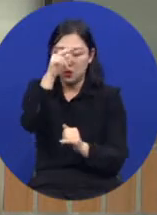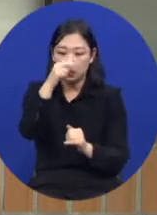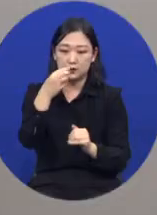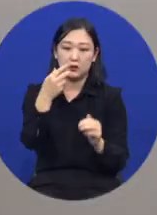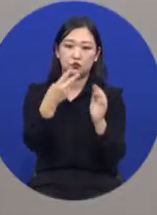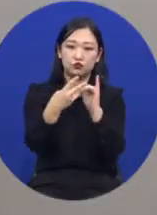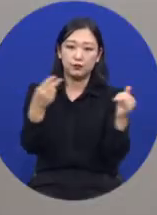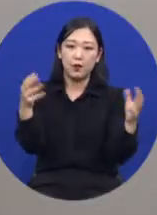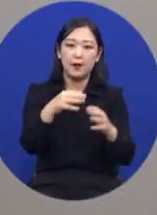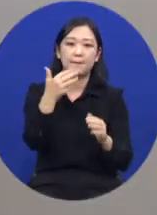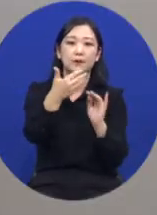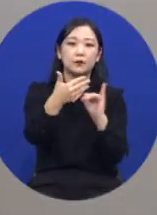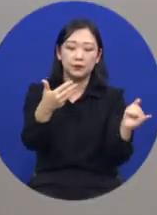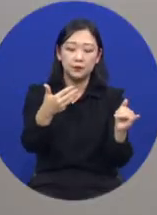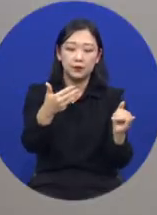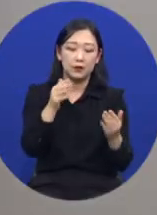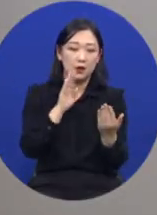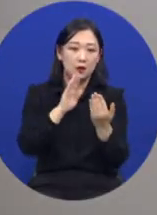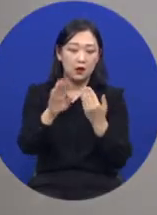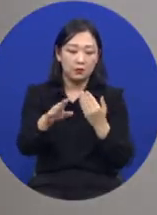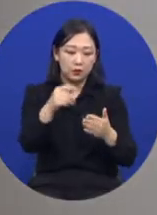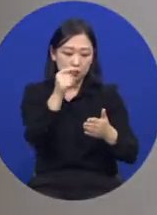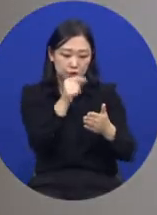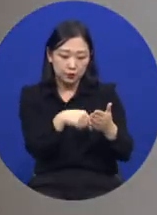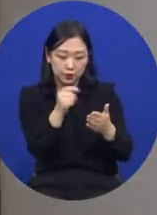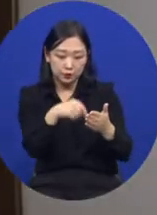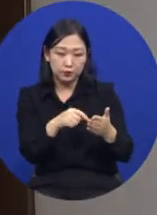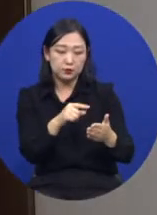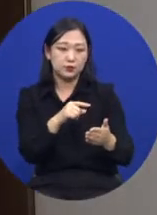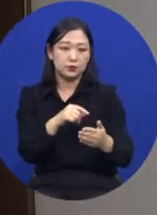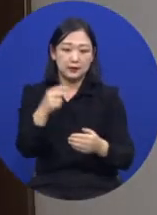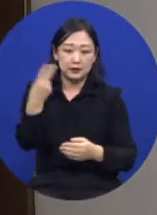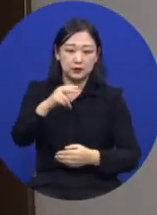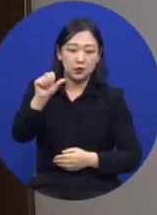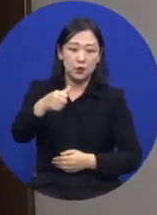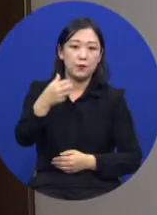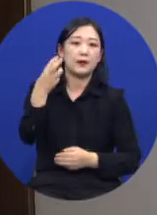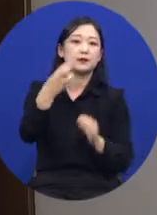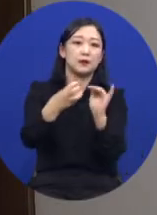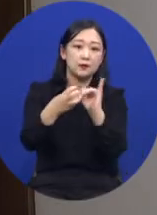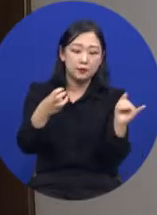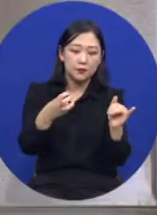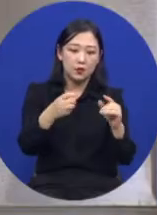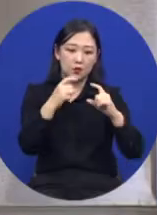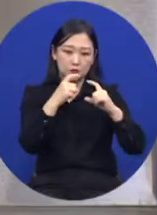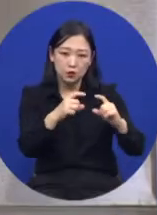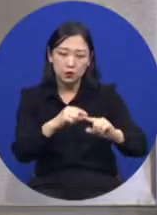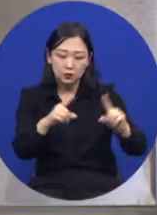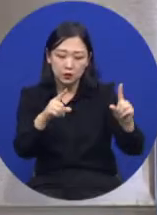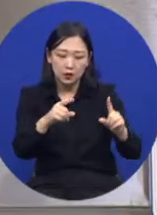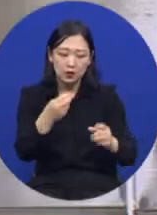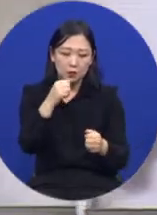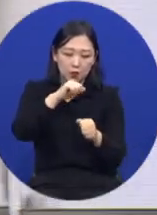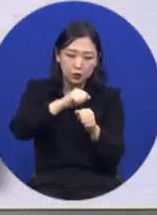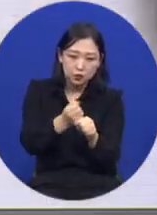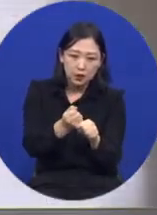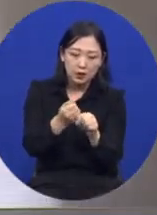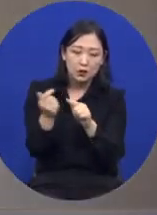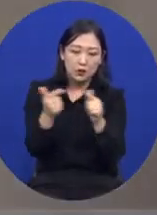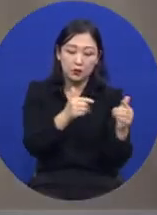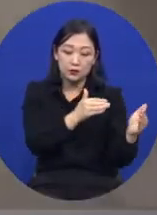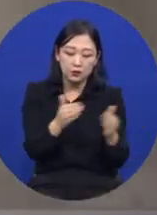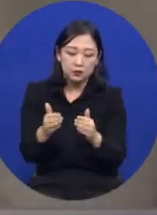8명. 앞으로 수용인 명부에 기재된 2,530명의 성명과 선고일자, 형량 등을 정리해